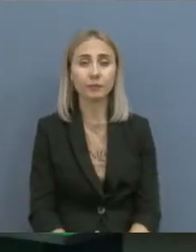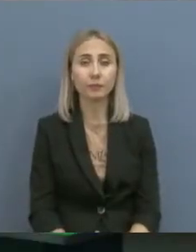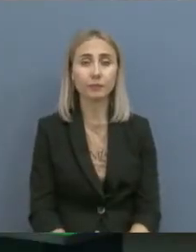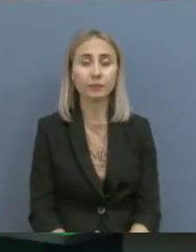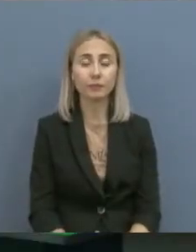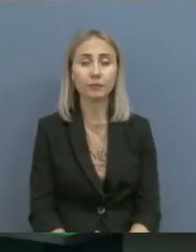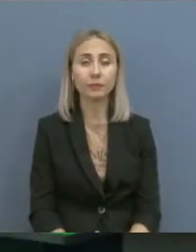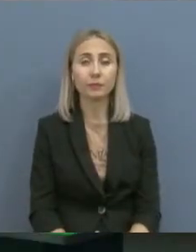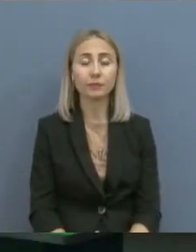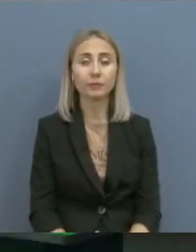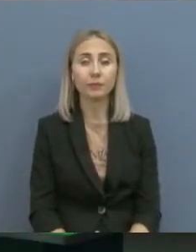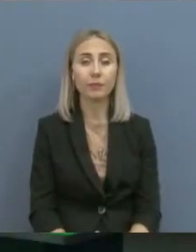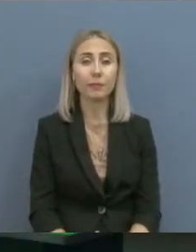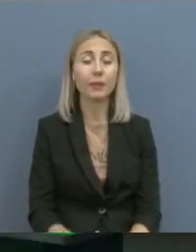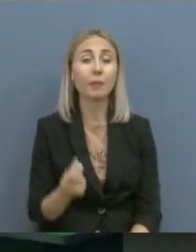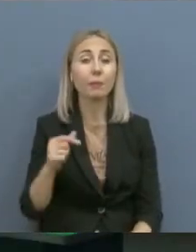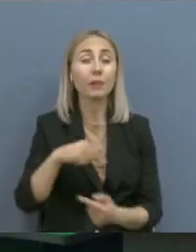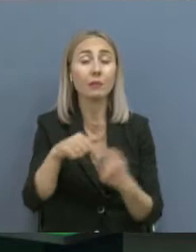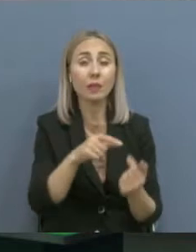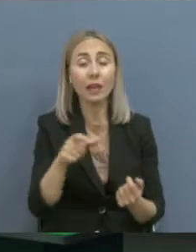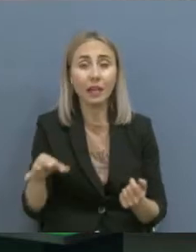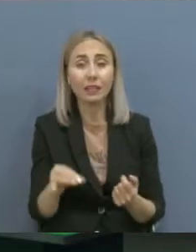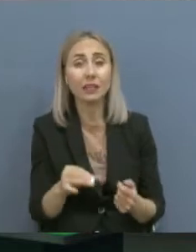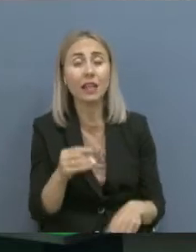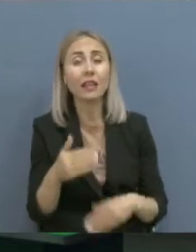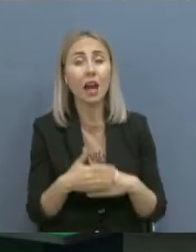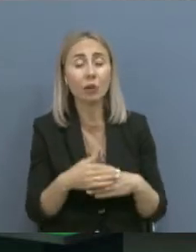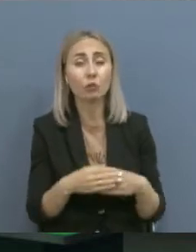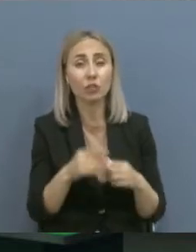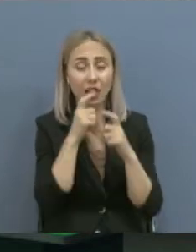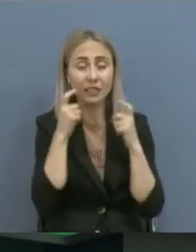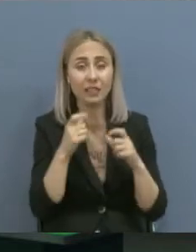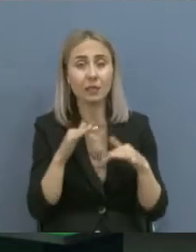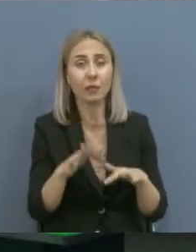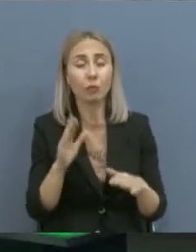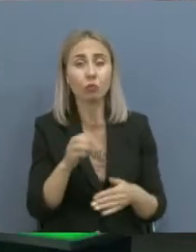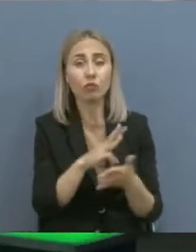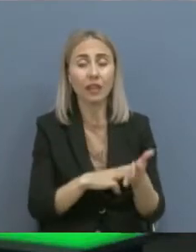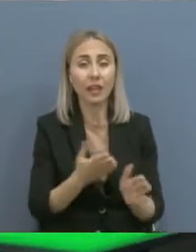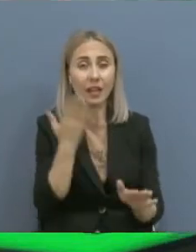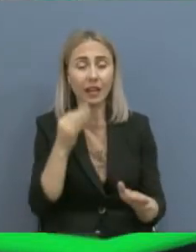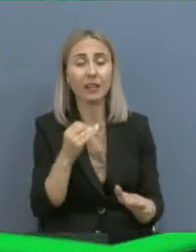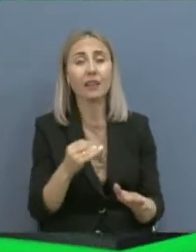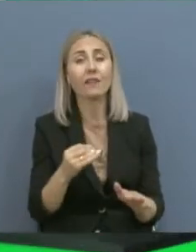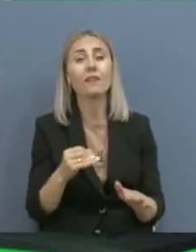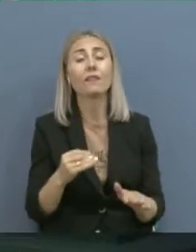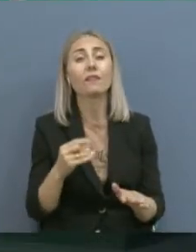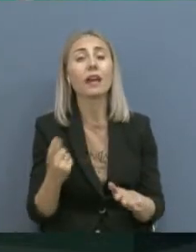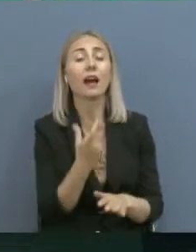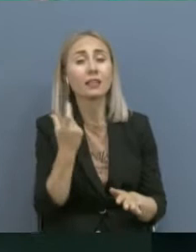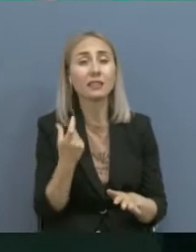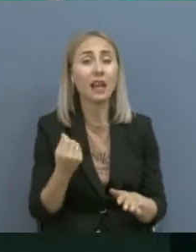Ақмолалық құтқарушылар 36 жастағы азаматшаны өлімнен арашалап қалды. Ол өз-өзіне қол жұмсауға әрекет еткен. Мамандардың